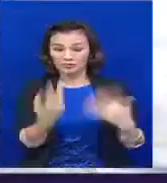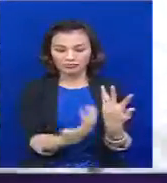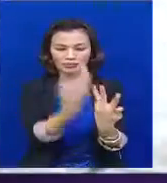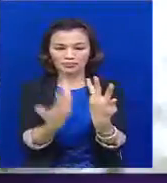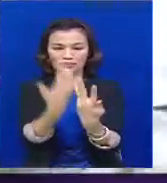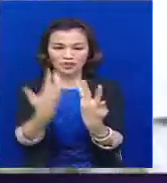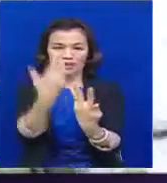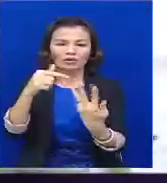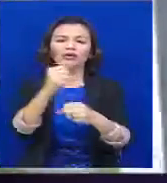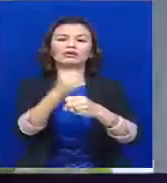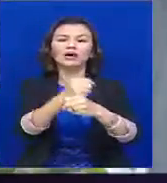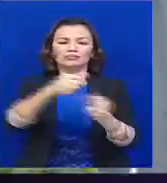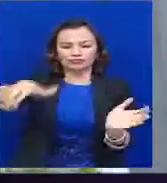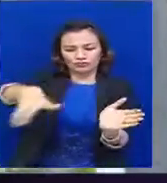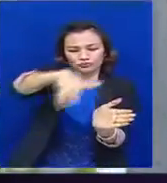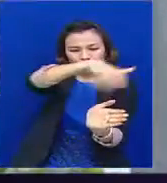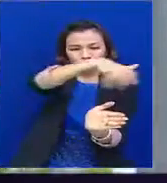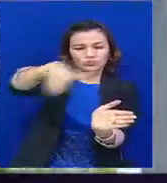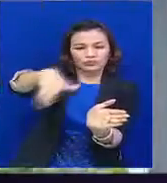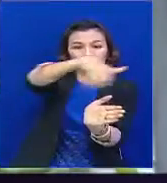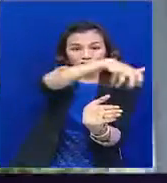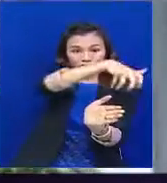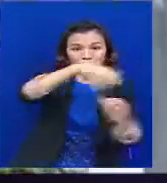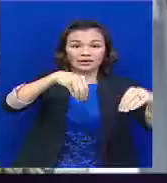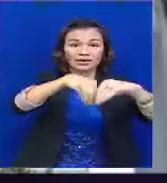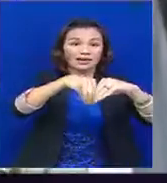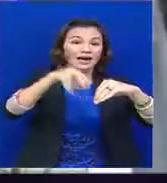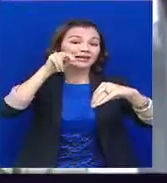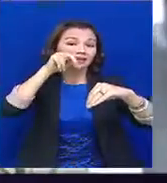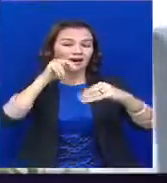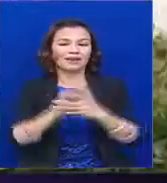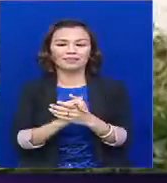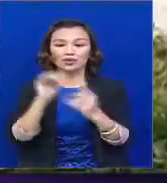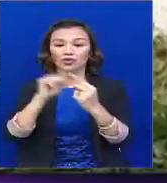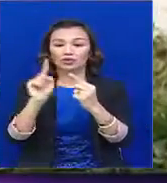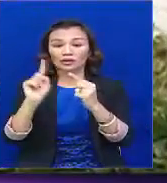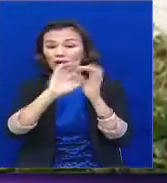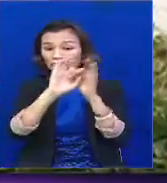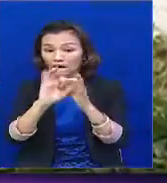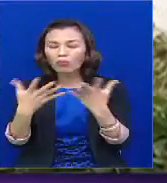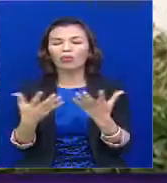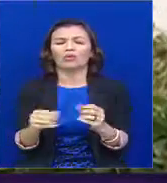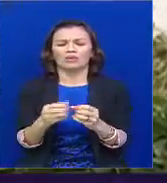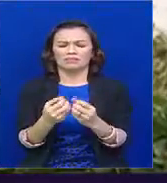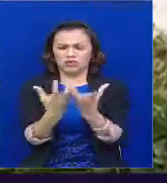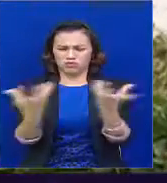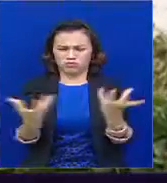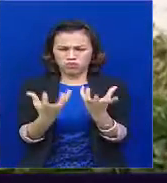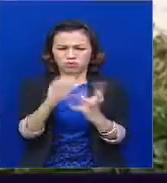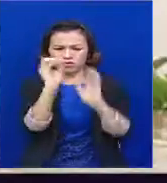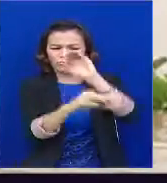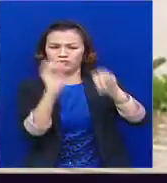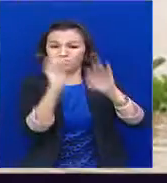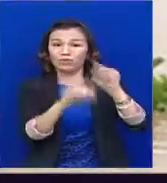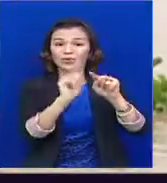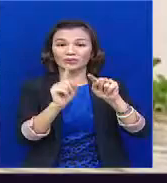แนวไม้ไผ่ที่สร้างไว้ริมแม่น้ำเพื่อใช้กั้นไม่ให้ผักตบชวาวัชพืชหรือแม้แต่เศษขยะที่ลอยมาต